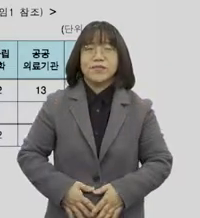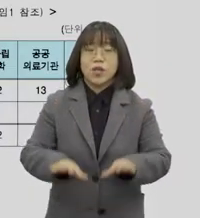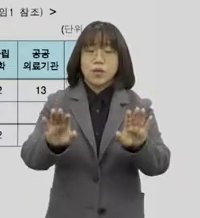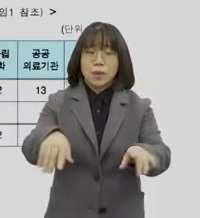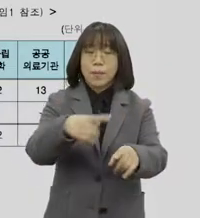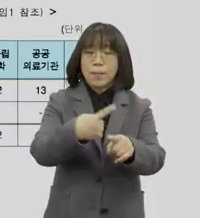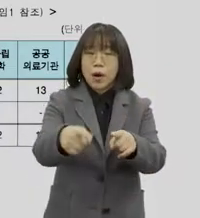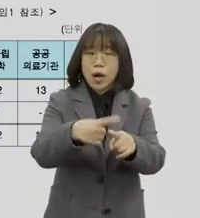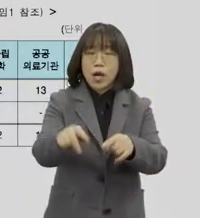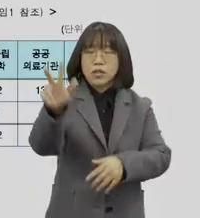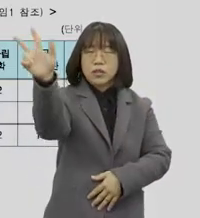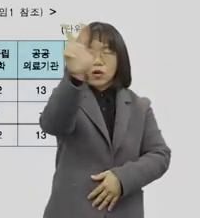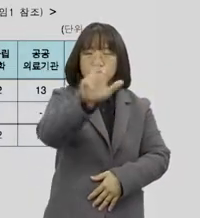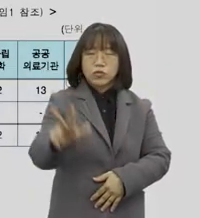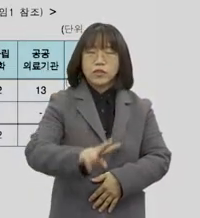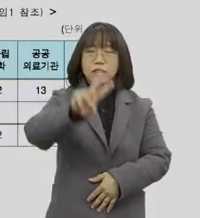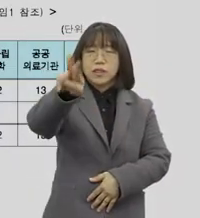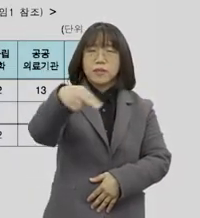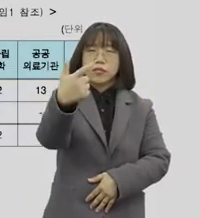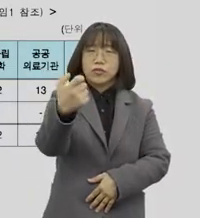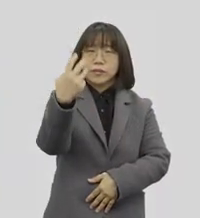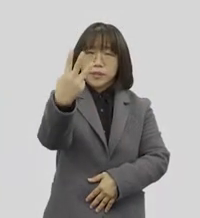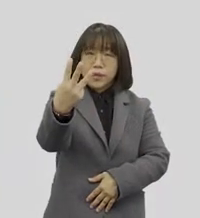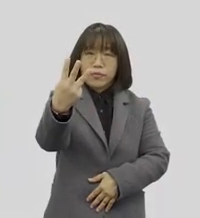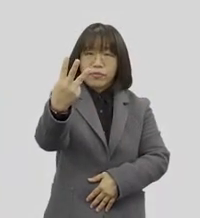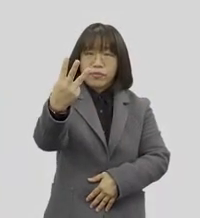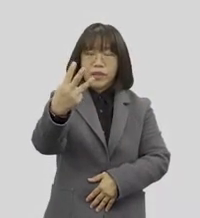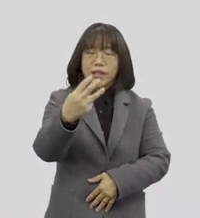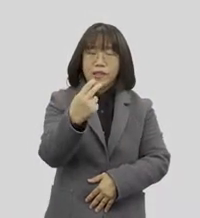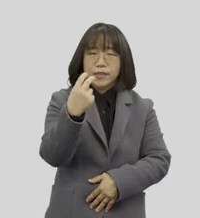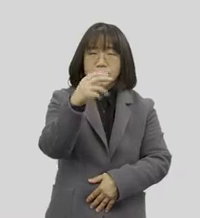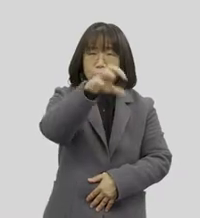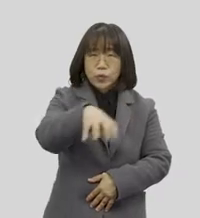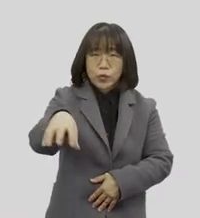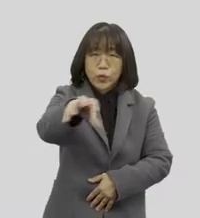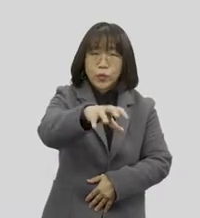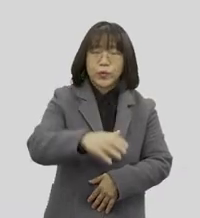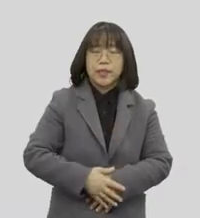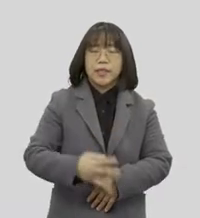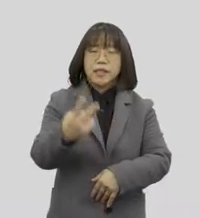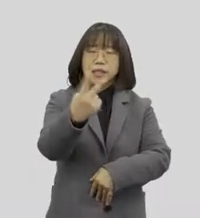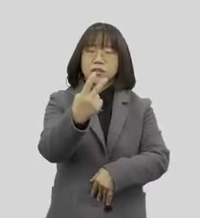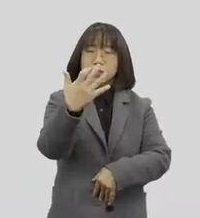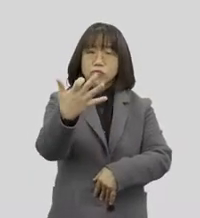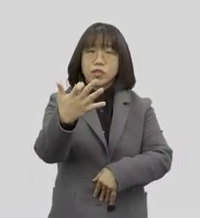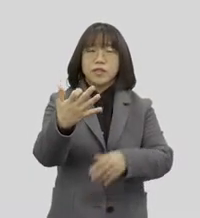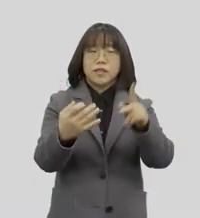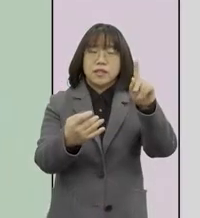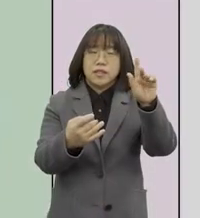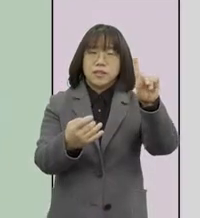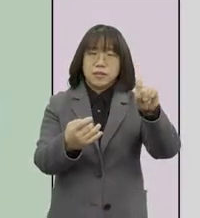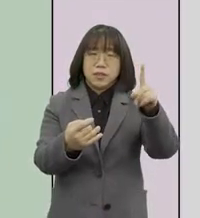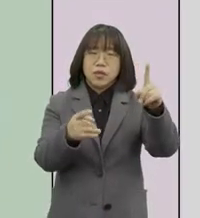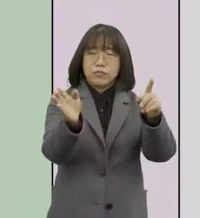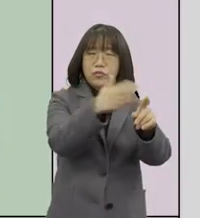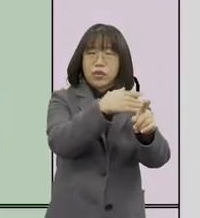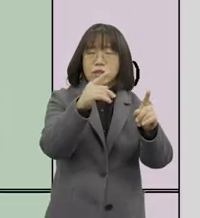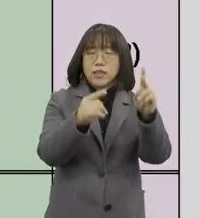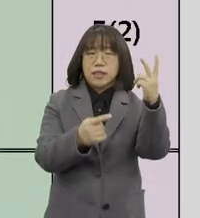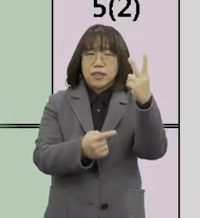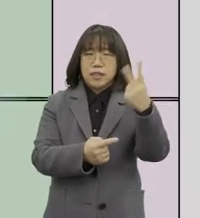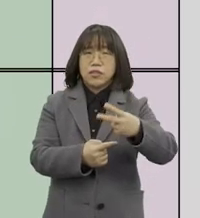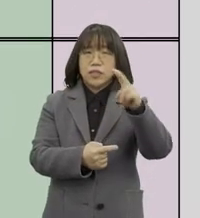이번 평가는 전국 2백 63개 기관을 대상으로 2019년 11월 부터 2020년 10월까지 의